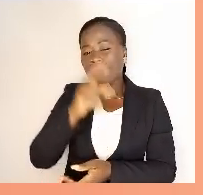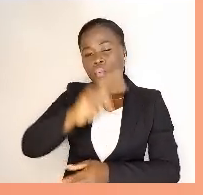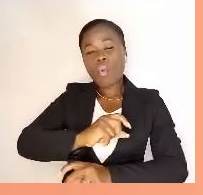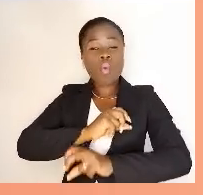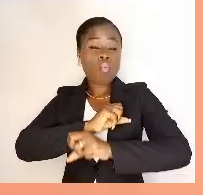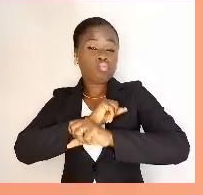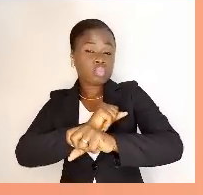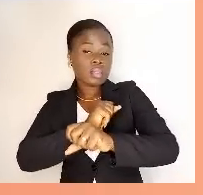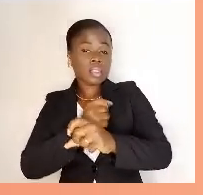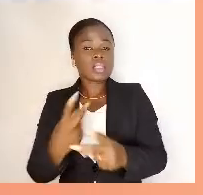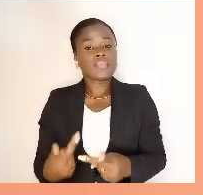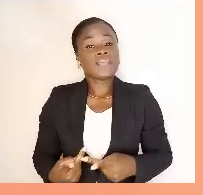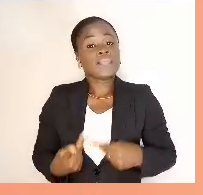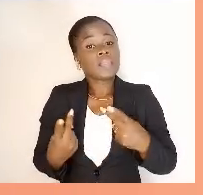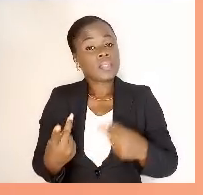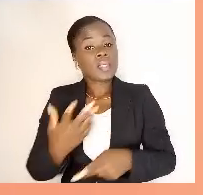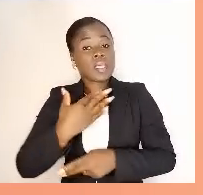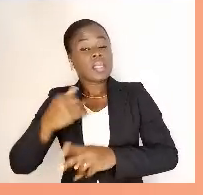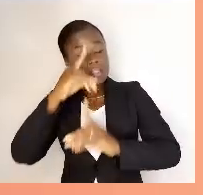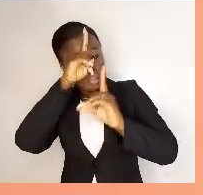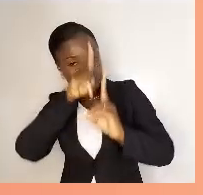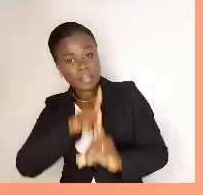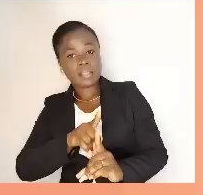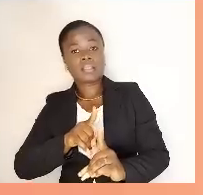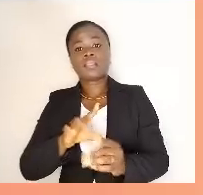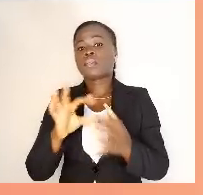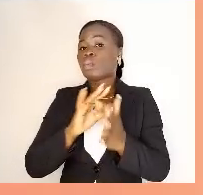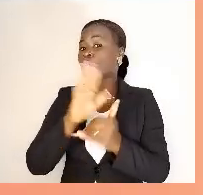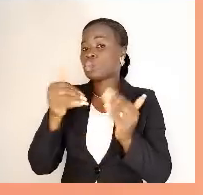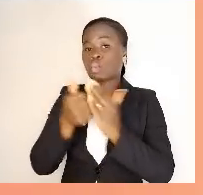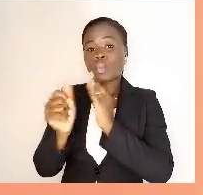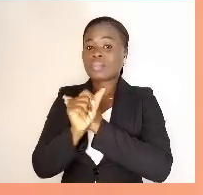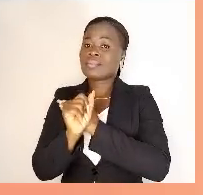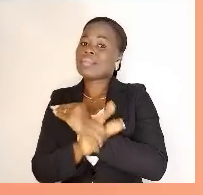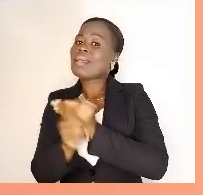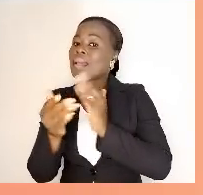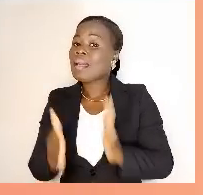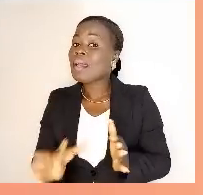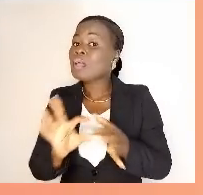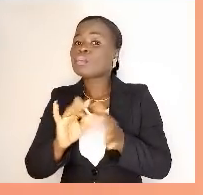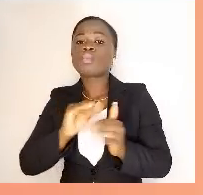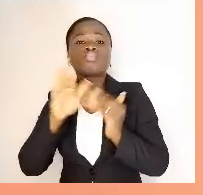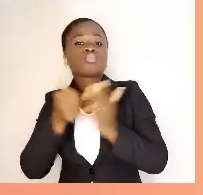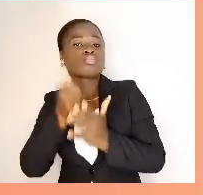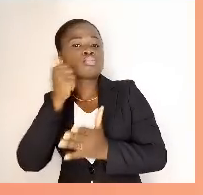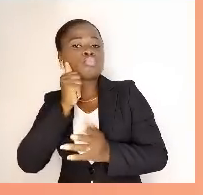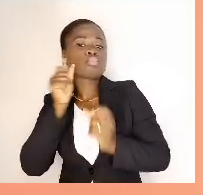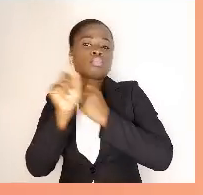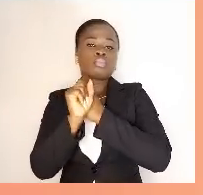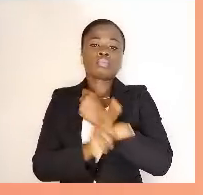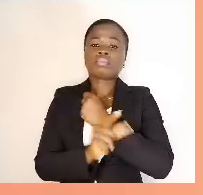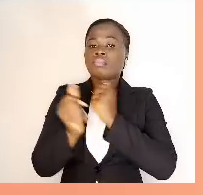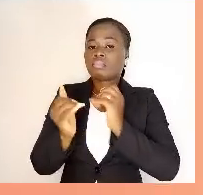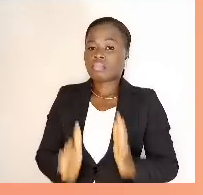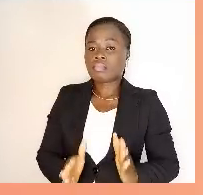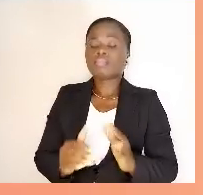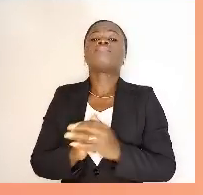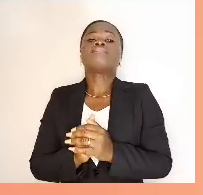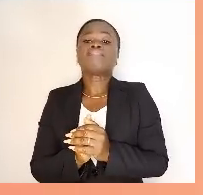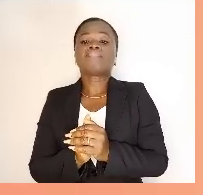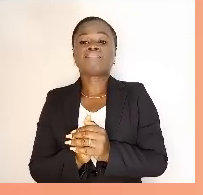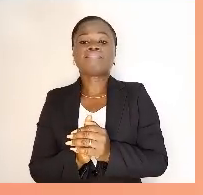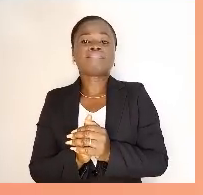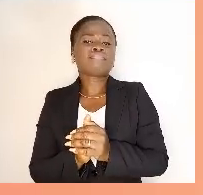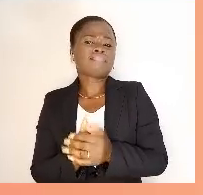Nous avons l'obligation de protéger la vie et la dignité de tous les Sénégalais, de toutes les Sénégalaises.